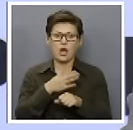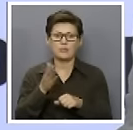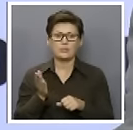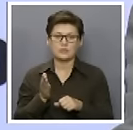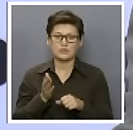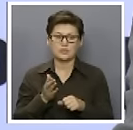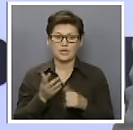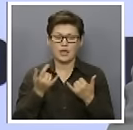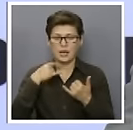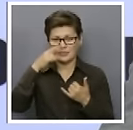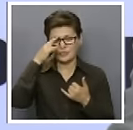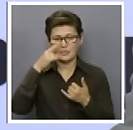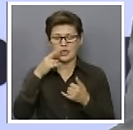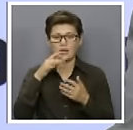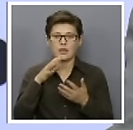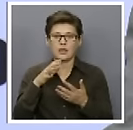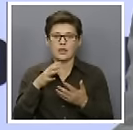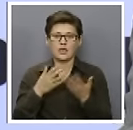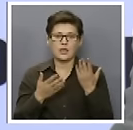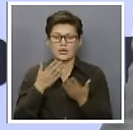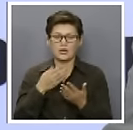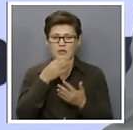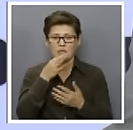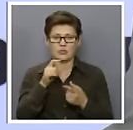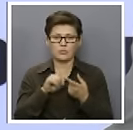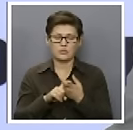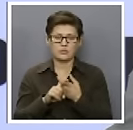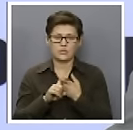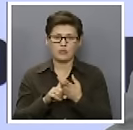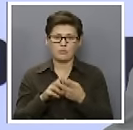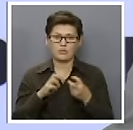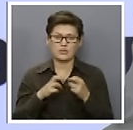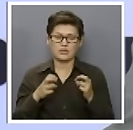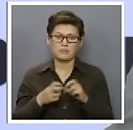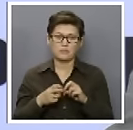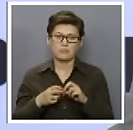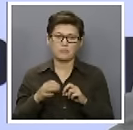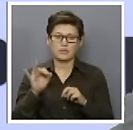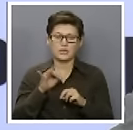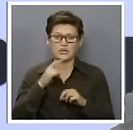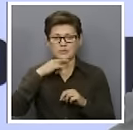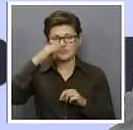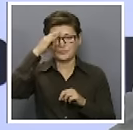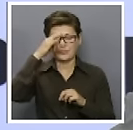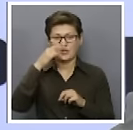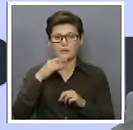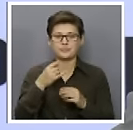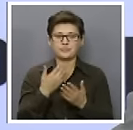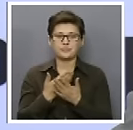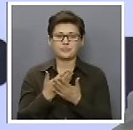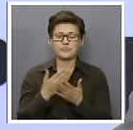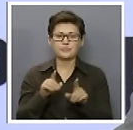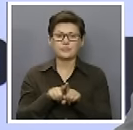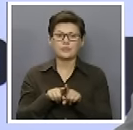Біздің жаңа деген Қазақстанмен айналып келгенде Қазақстанмен байланыстырамыз ғой мәселенің барлығын. Бірақ Қазақстанда мынандай бір